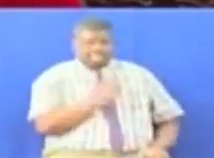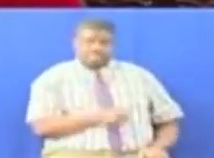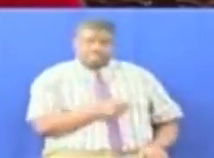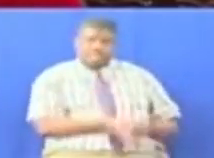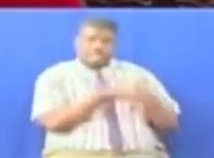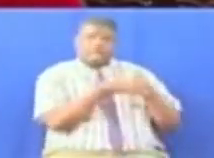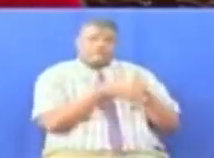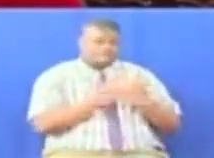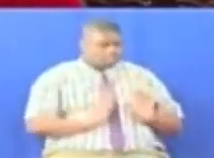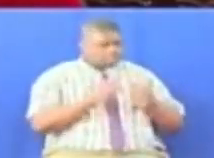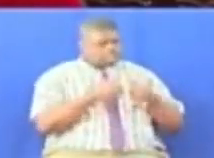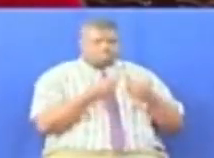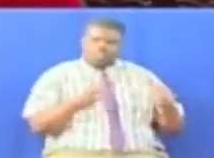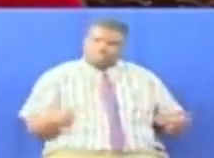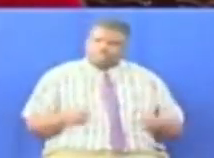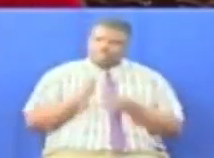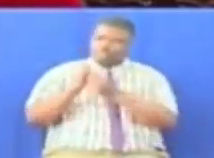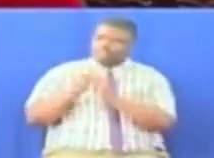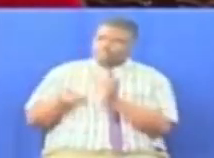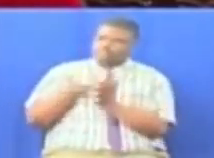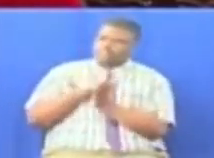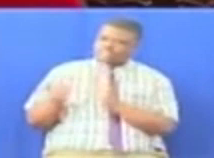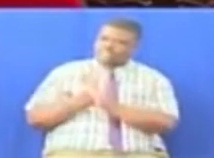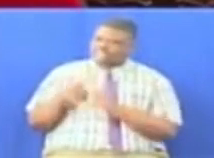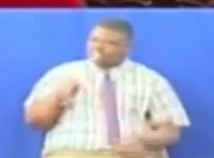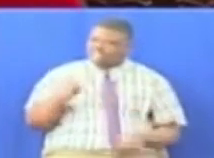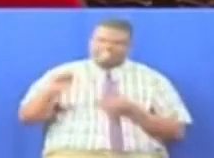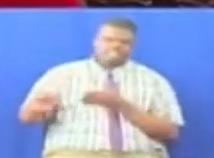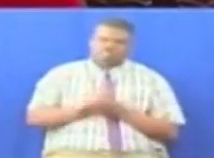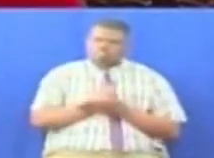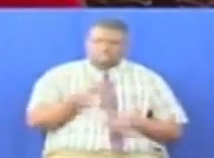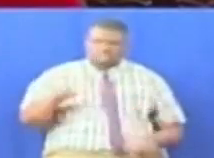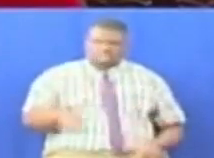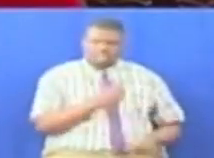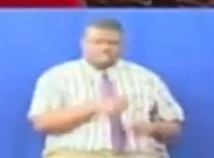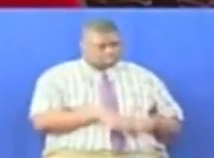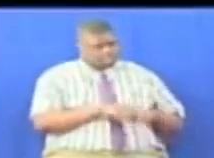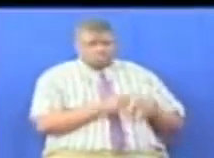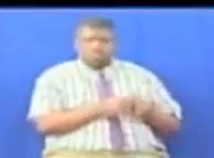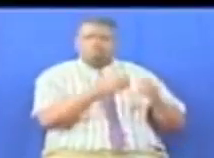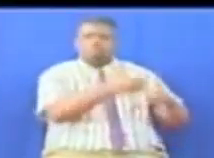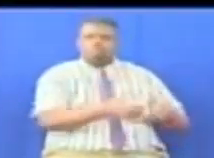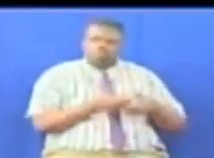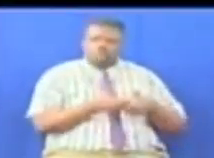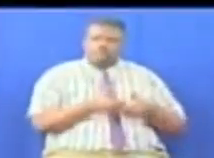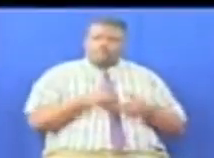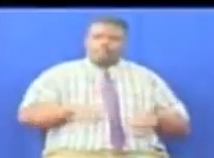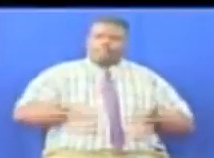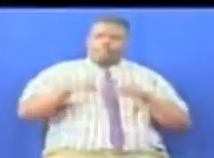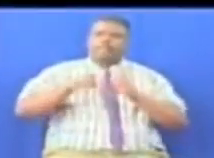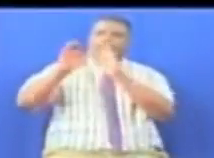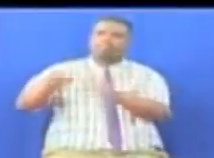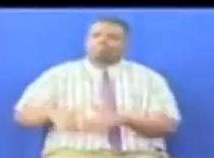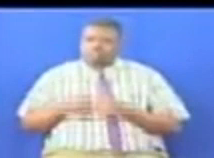spika, kambi rasmi ya upinzani inashauri kuwa marekebisho yanayopendekezwa katika sheria hii yafutwe kwani yanaenda kinyume na katiba, hivyo kupora mamlaka ya bunge. Sheria ya